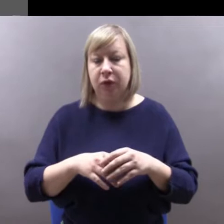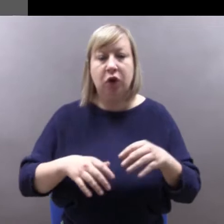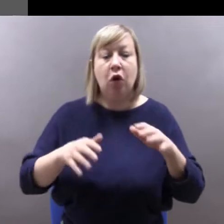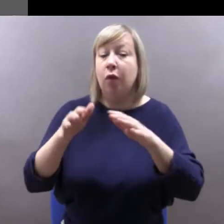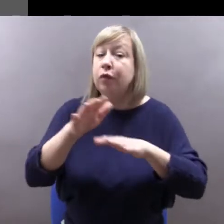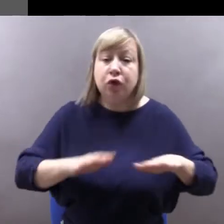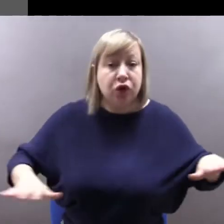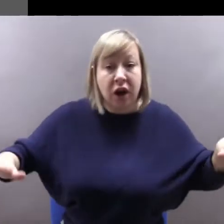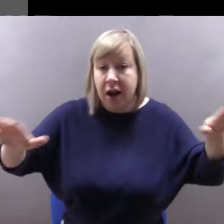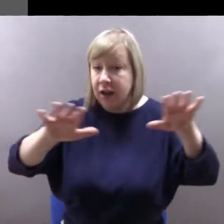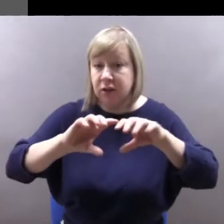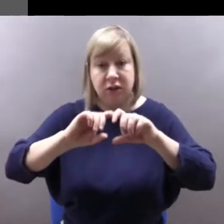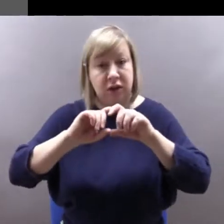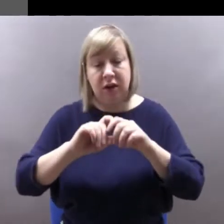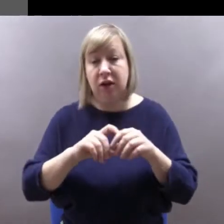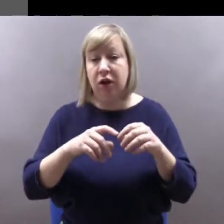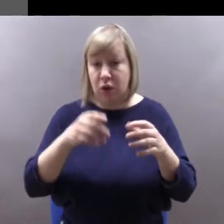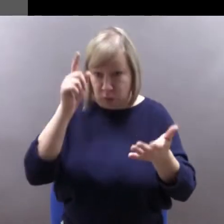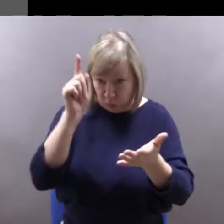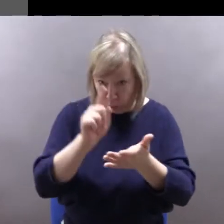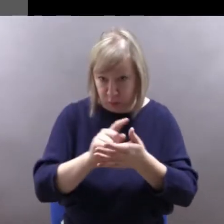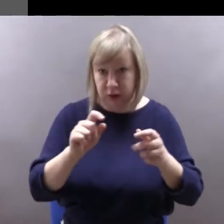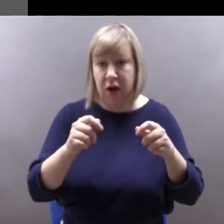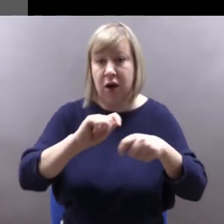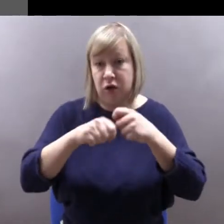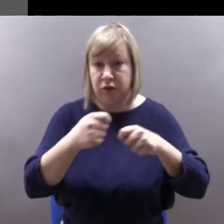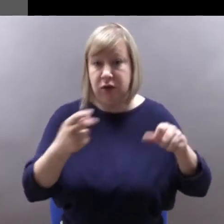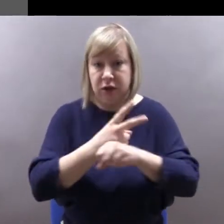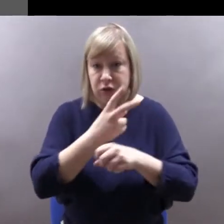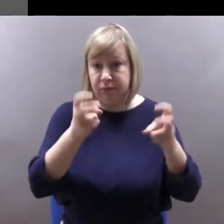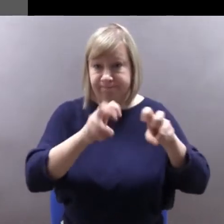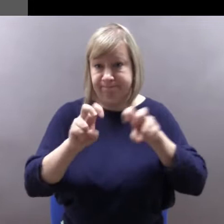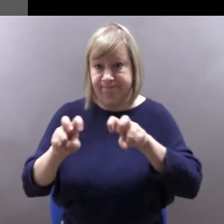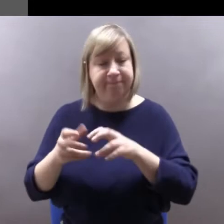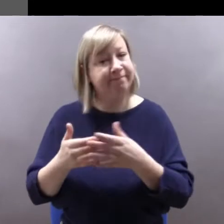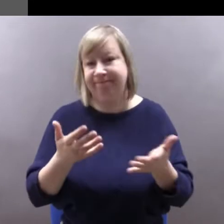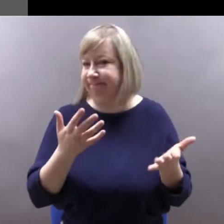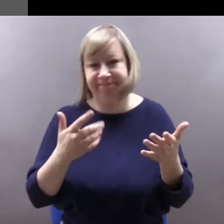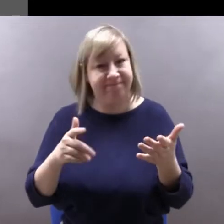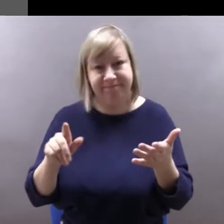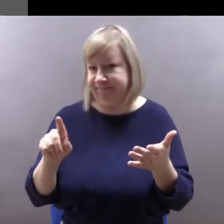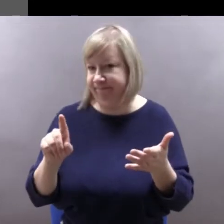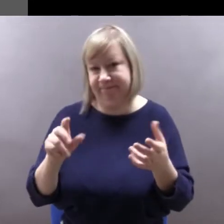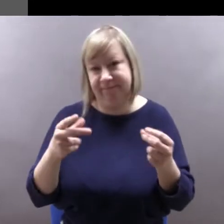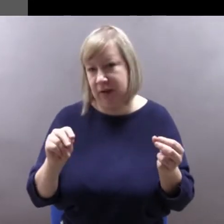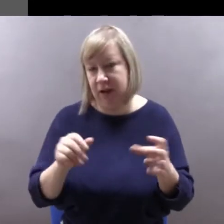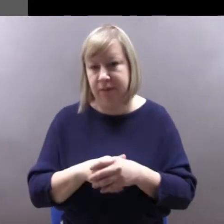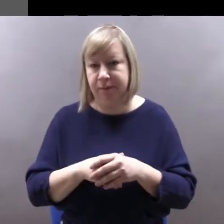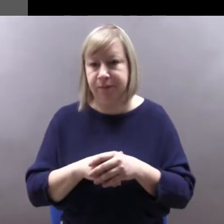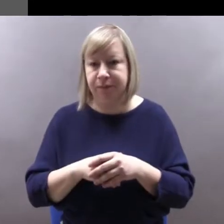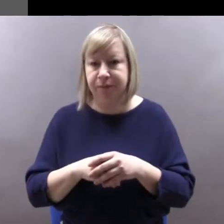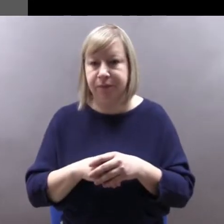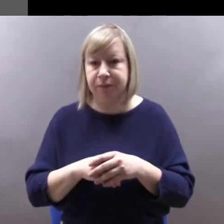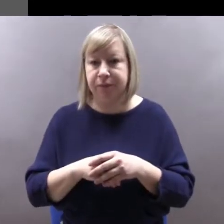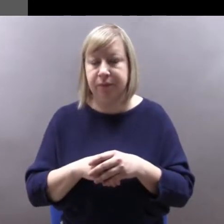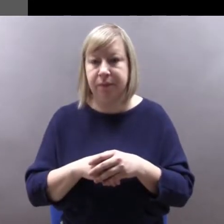pozwoliły na to, że nasze muzeum staje się coraz bardziej dostępne. To, co było ważne, to, że